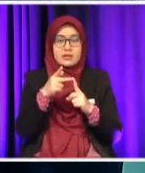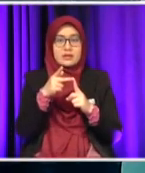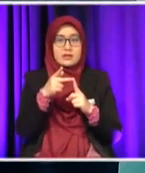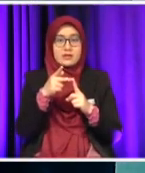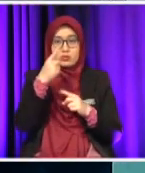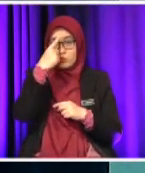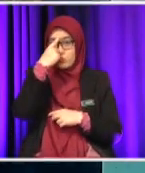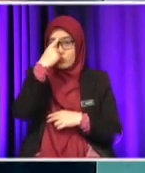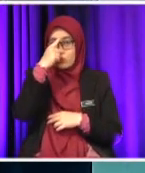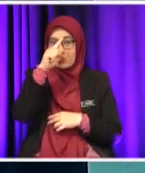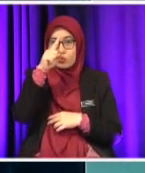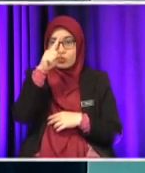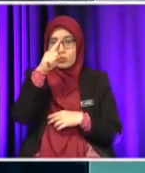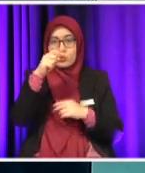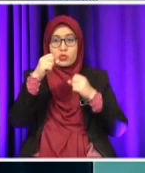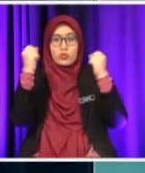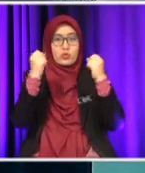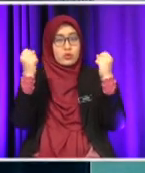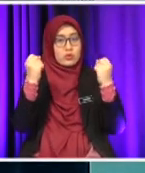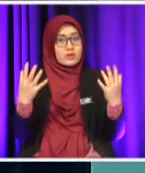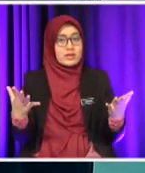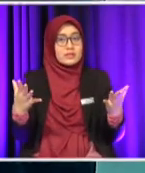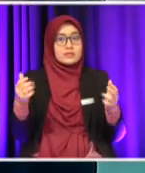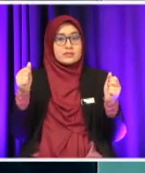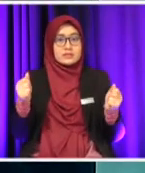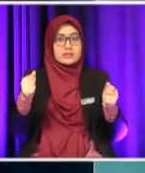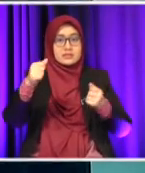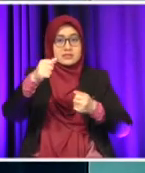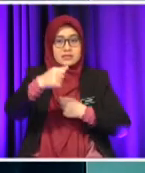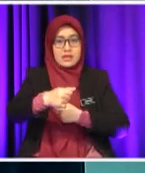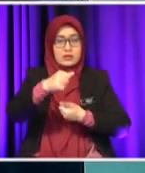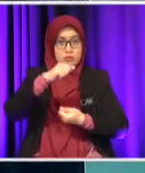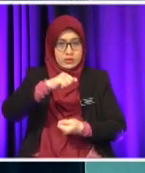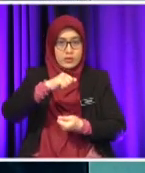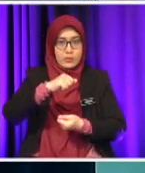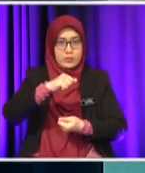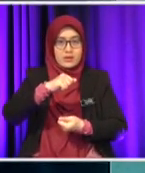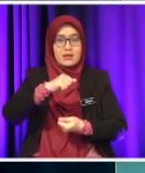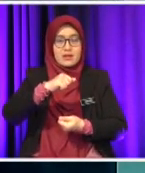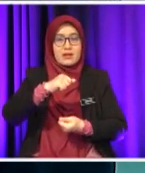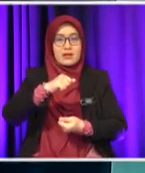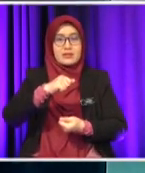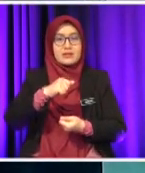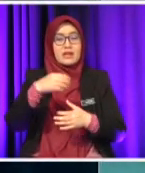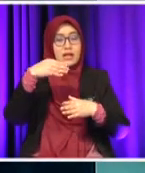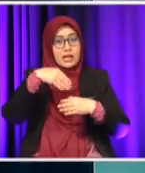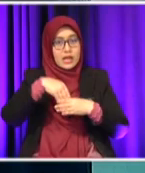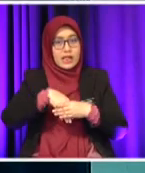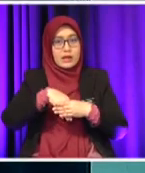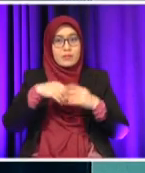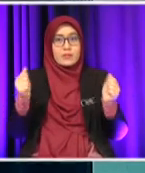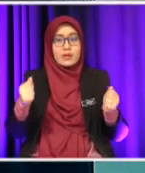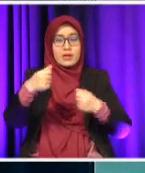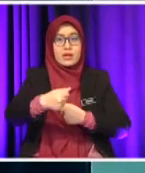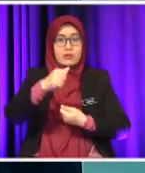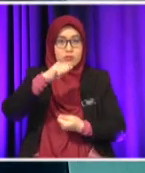nampak dengan jelas di dalam merkurium dana kemacetannya macam-macam ada merah ada kuning ada merah